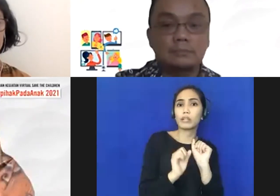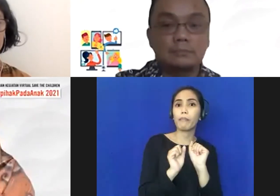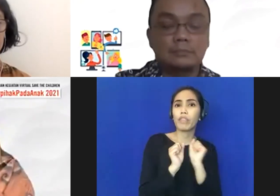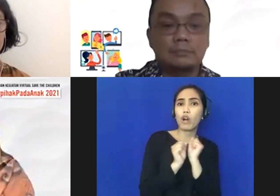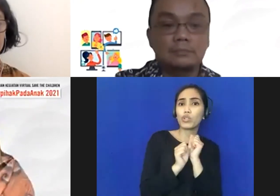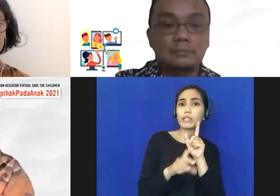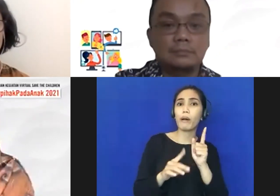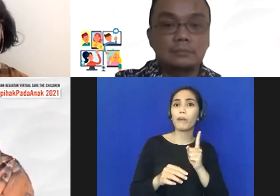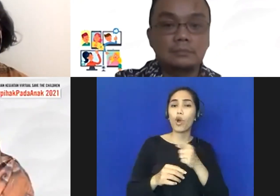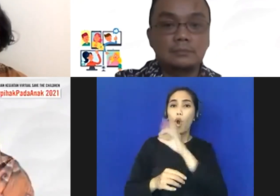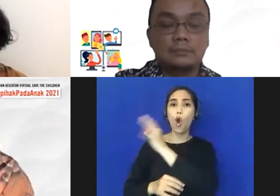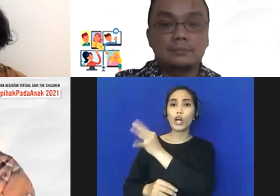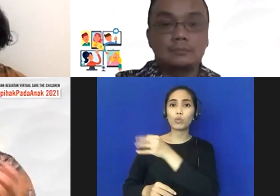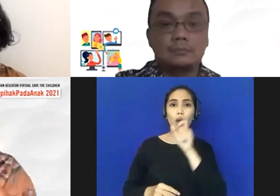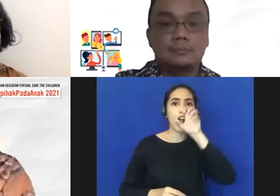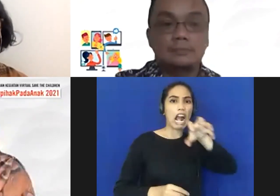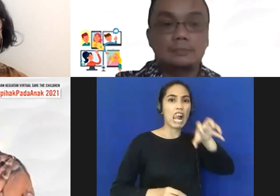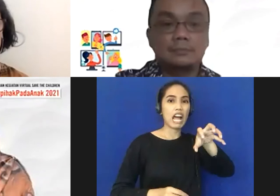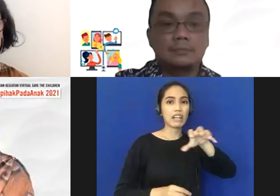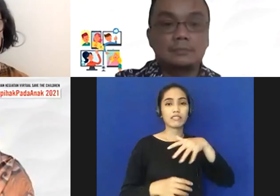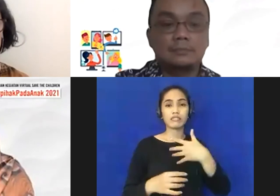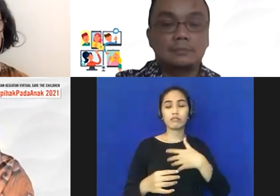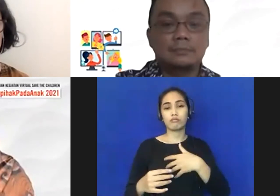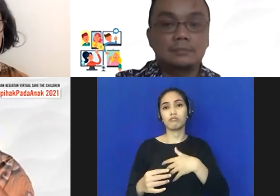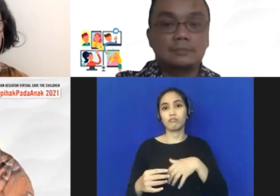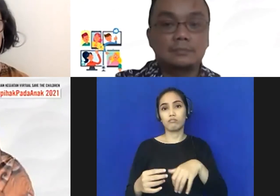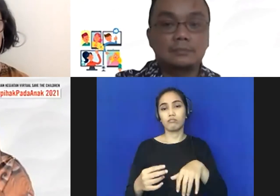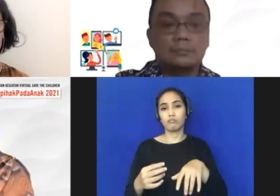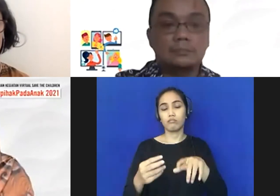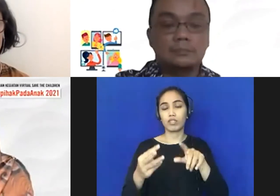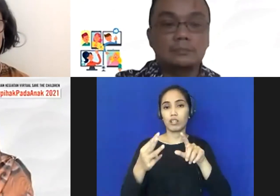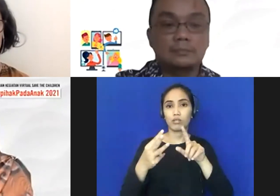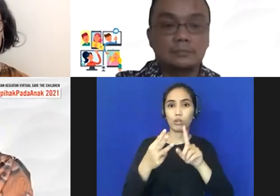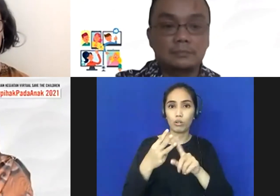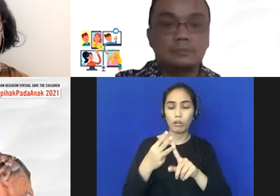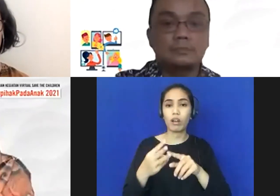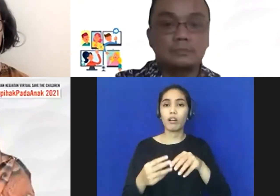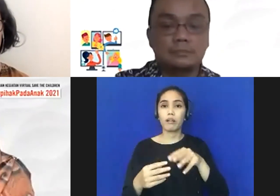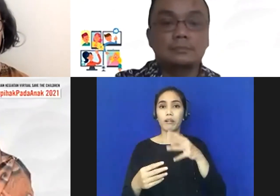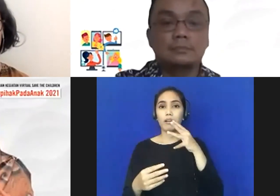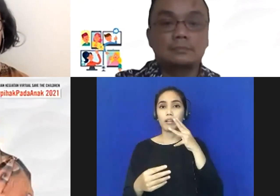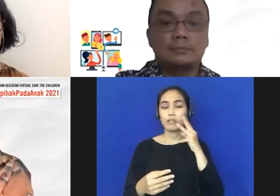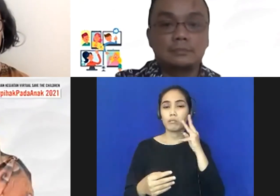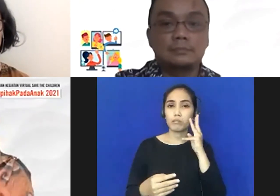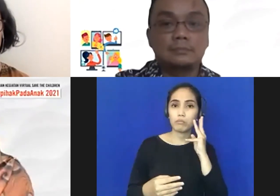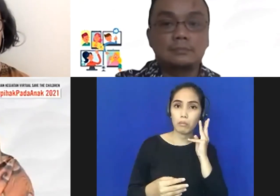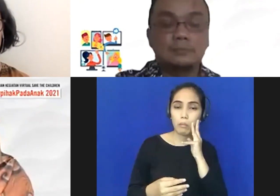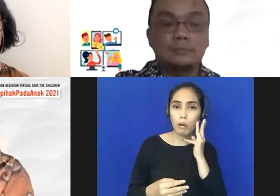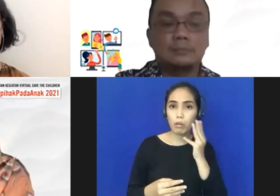sering marah-marah karena sudah terbiasa pergi seneng-seneng misalnya ya di kantor gitu, terus kemudian harus di rumah. Nah,